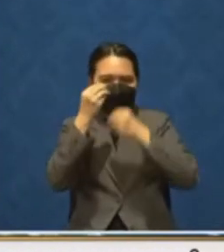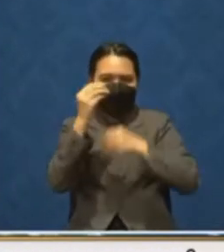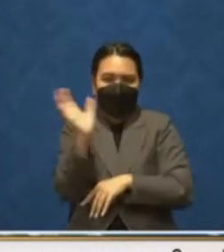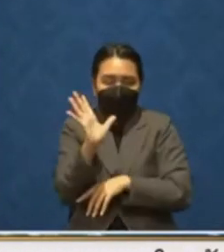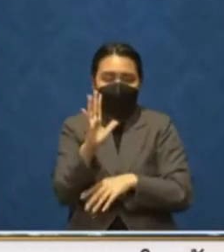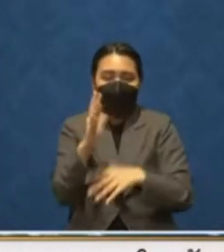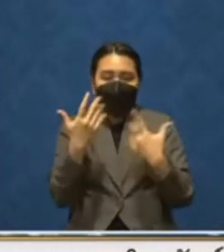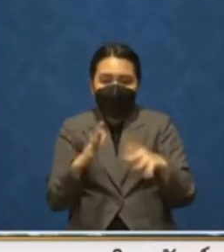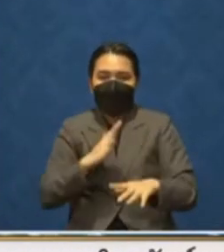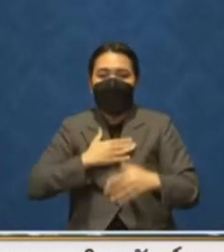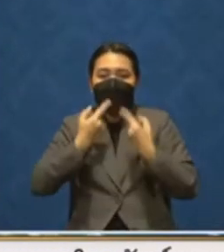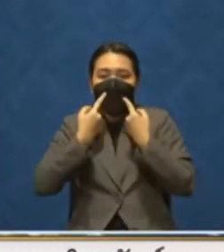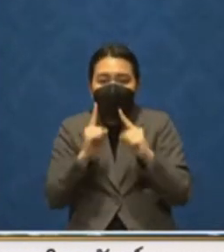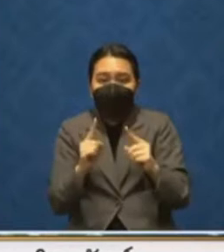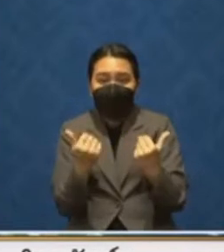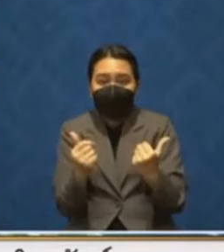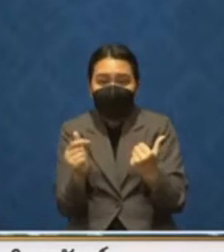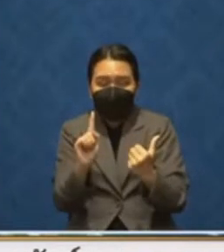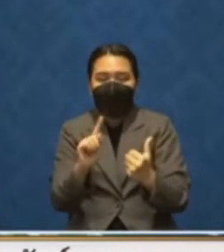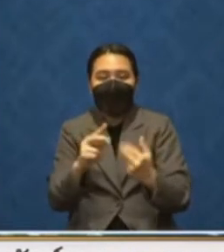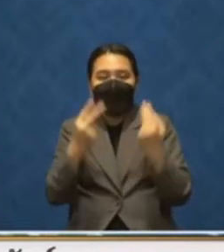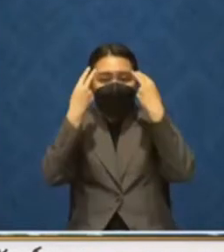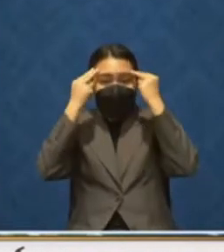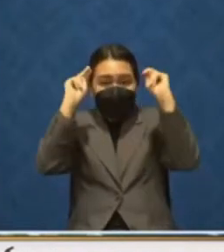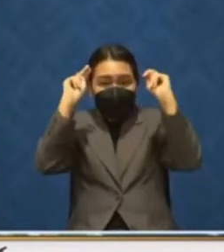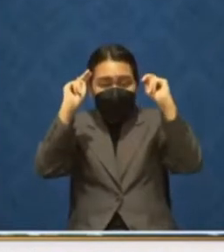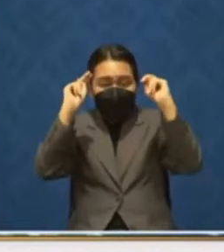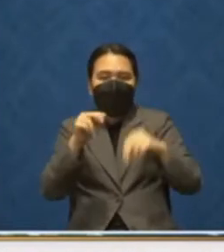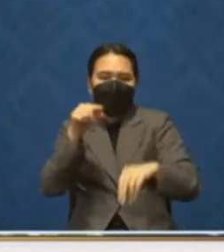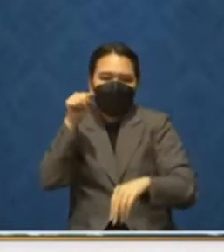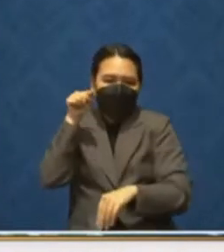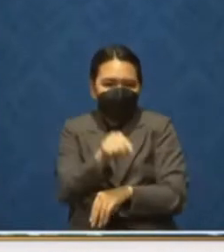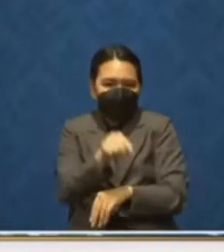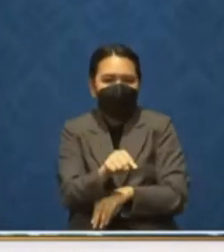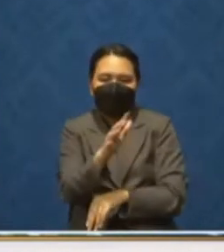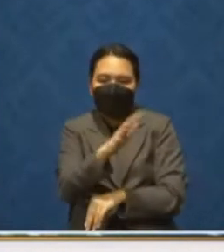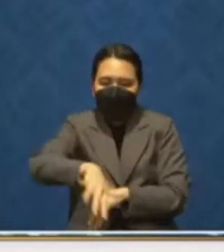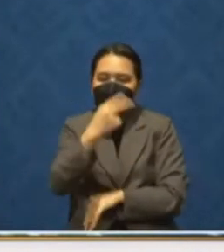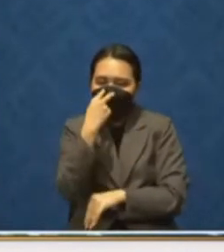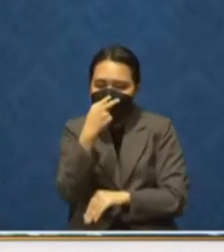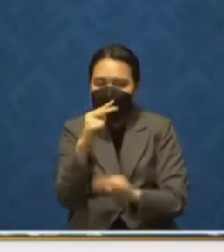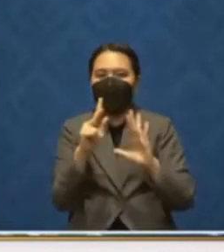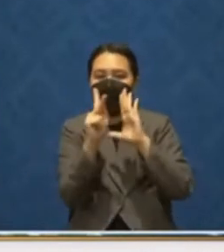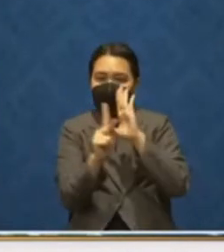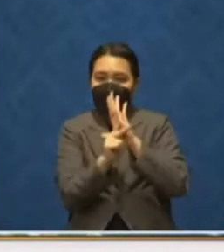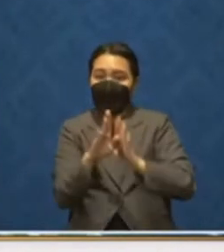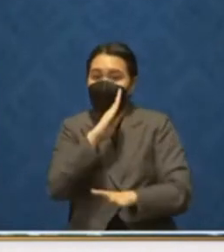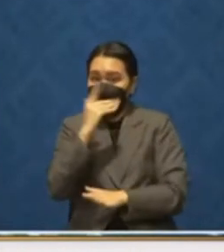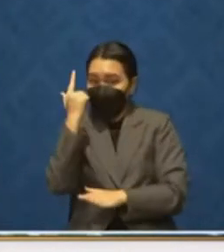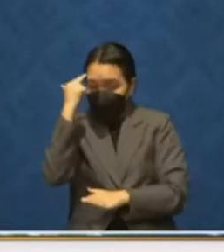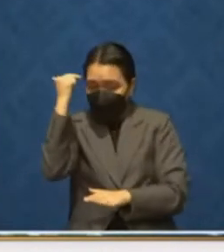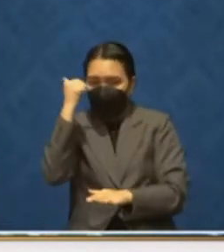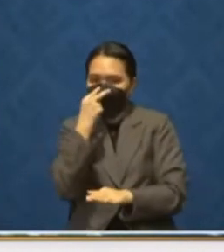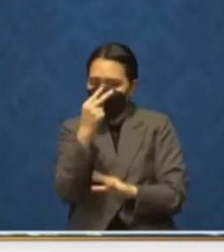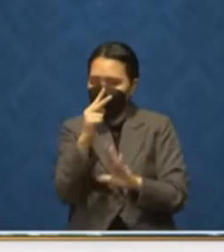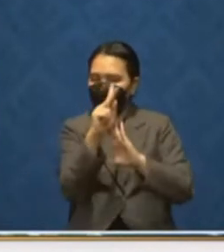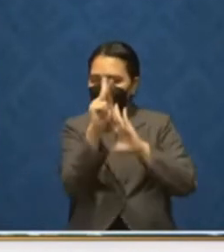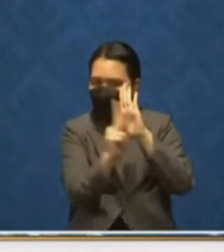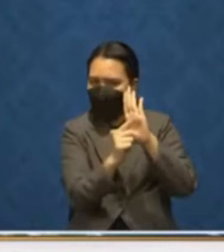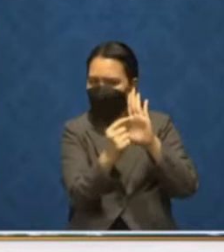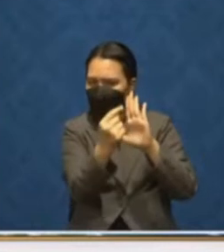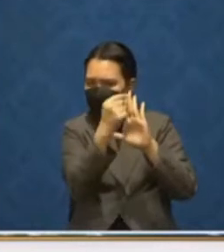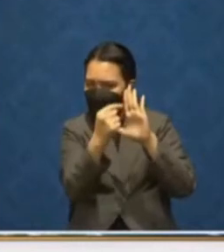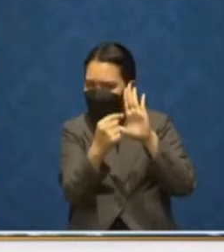ผมใช้ความกล้าหาญของดนตรีไปสั่งถ้าก็ไม่ดูกฎหมายแล้วกันนะถ้าท่านเป็นมาก็ลองดูว่ากฎหมายตลาดครับเพราะว่ายังไง